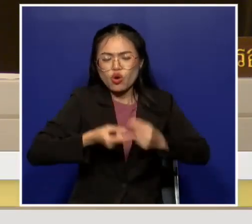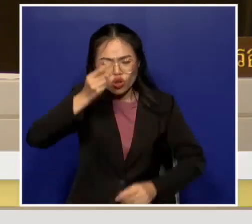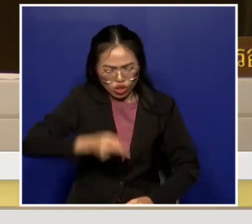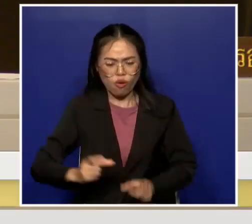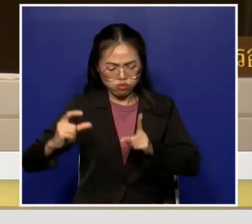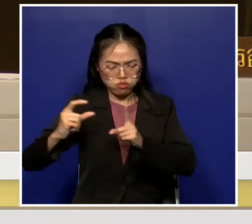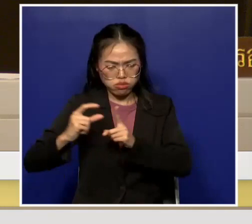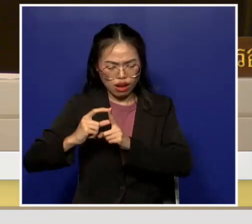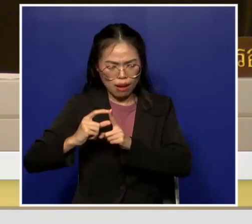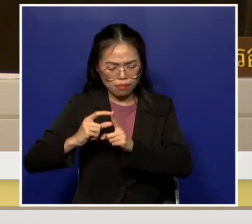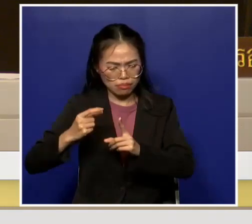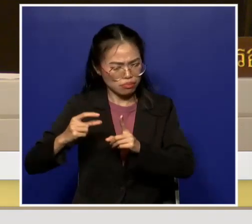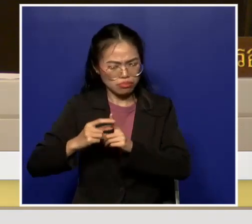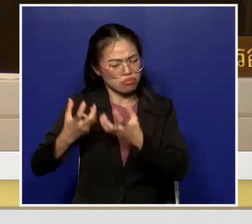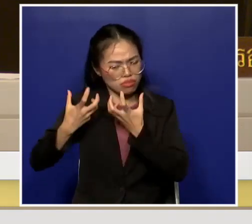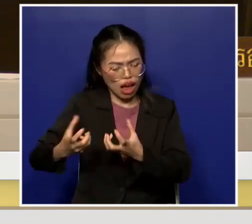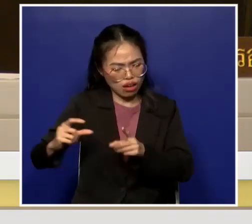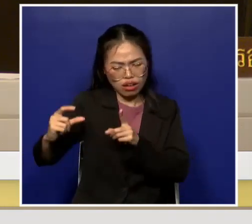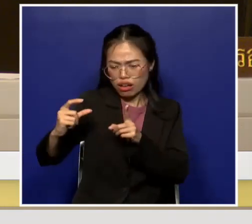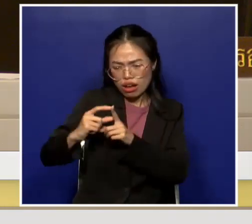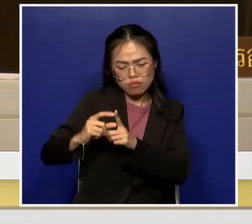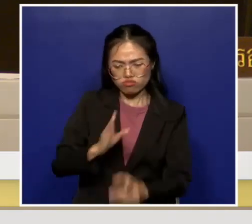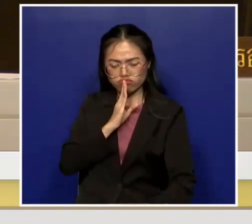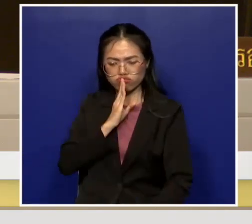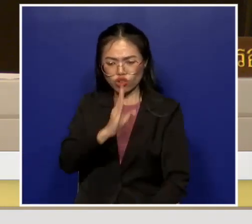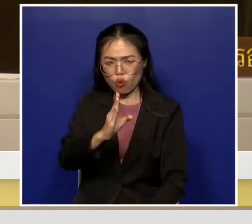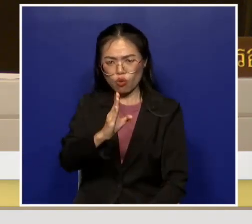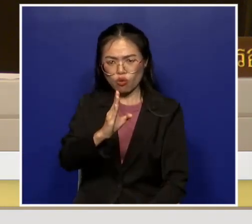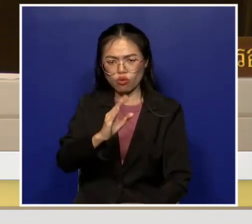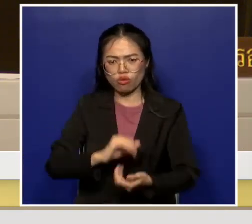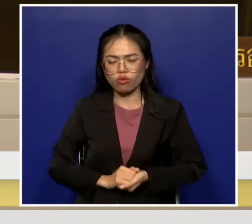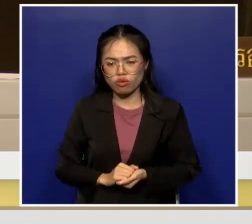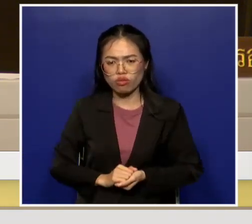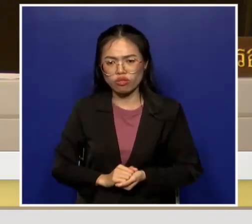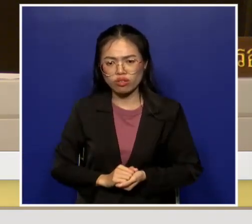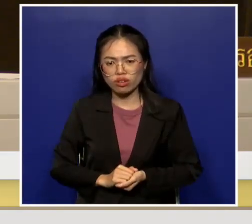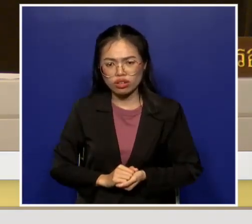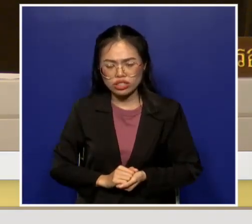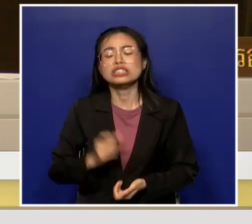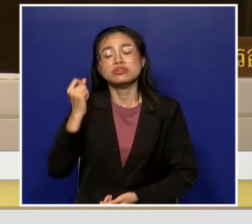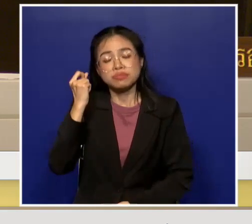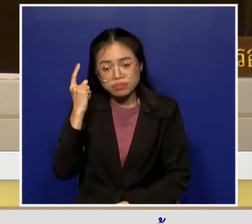ช้คำดุเด็ดเผ็ดมันอะไรต่างๆนี่เป็นเรื่องปกติผมเข้าใจนะครับผมคิดว่า